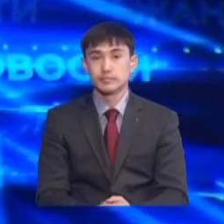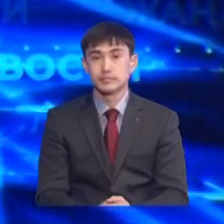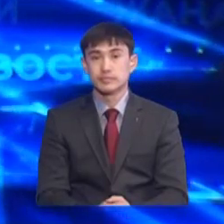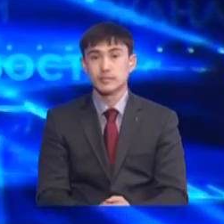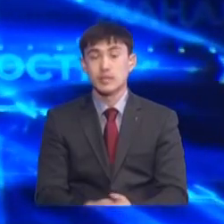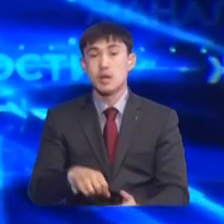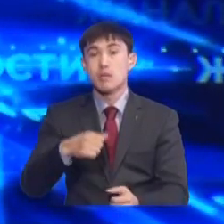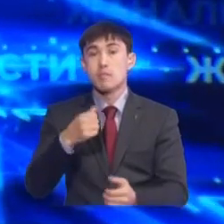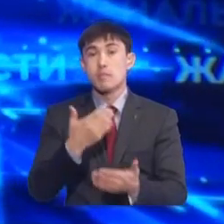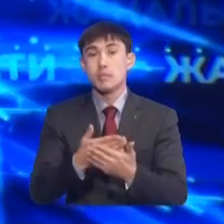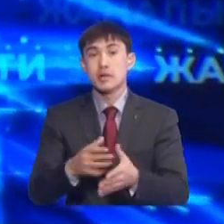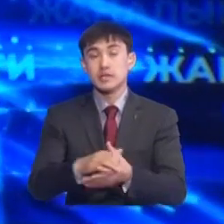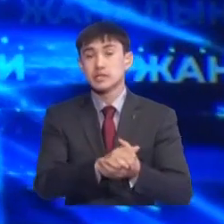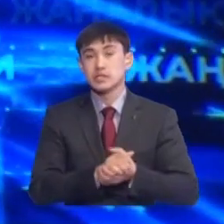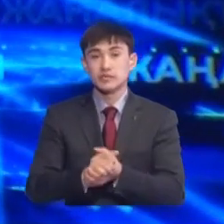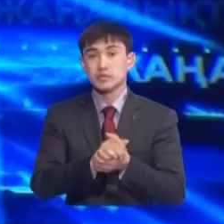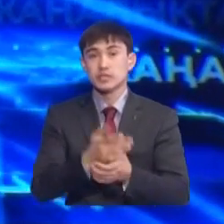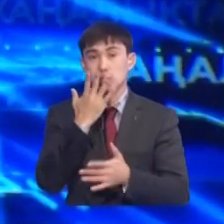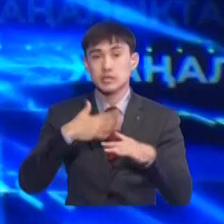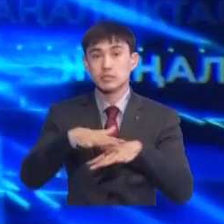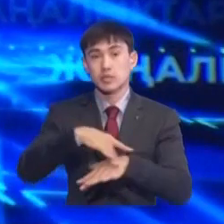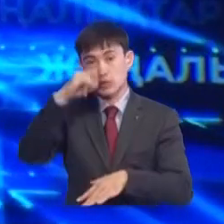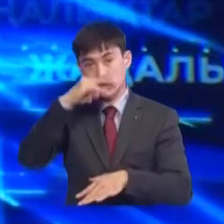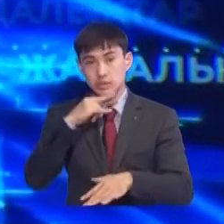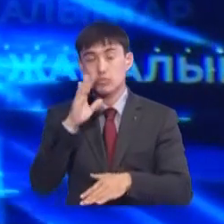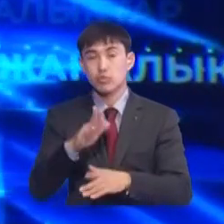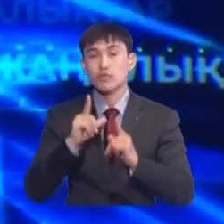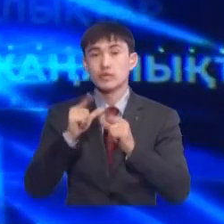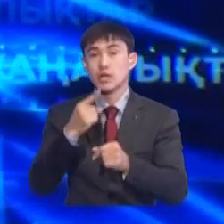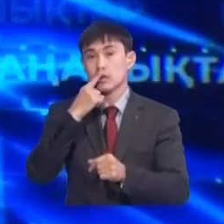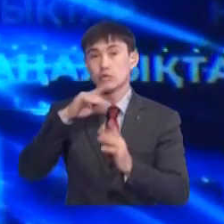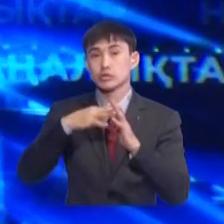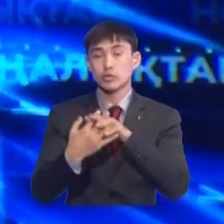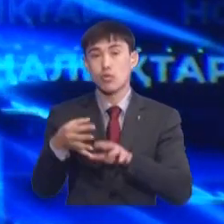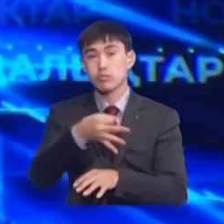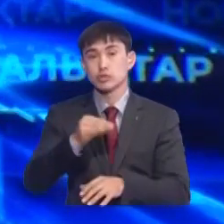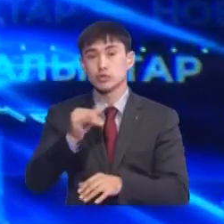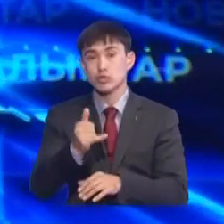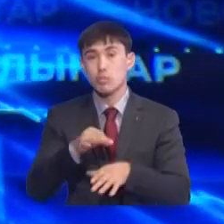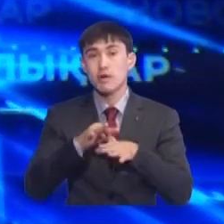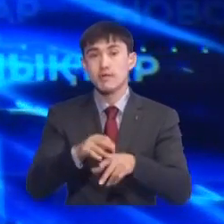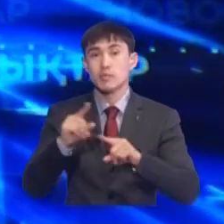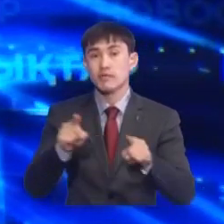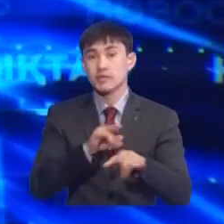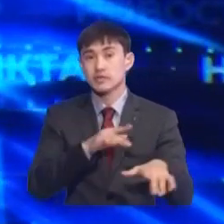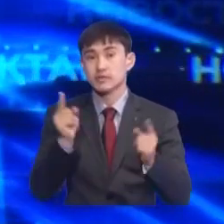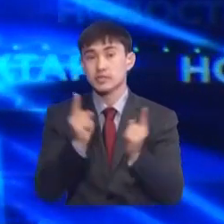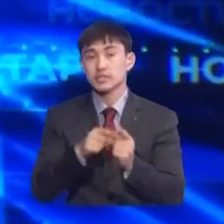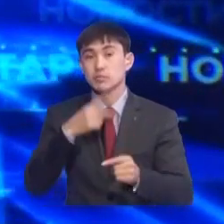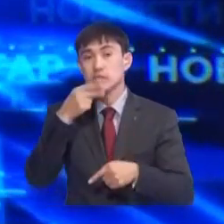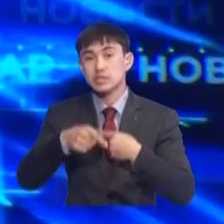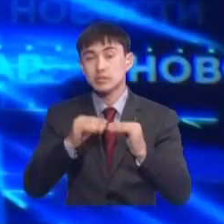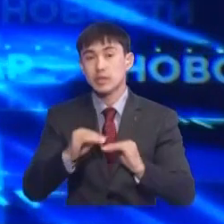мер единства и сплочённости члены Ассамблеи народа Казахстана будут выезжать в отдалённые сёла области жтс и проводить профилактические встречи с